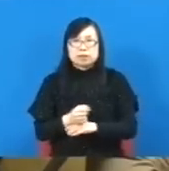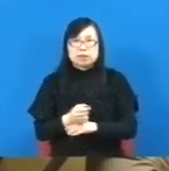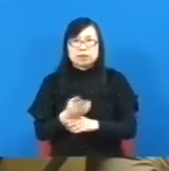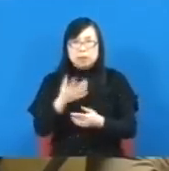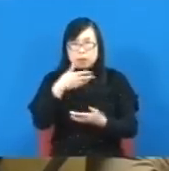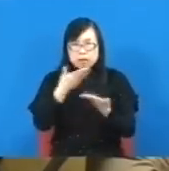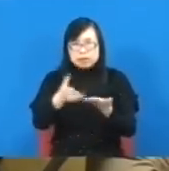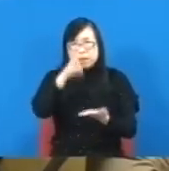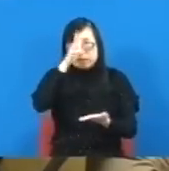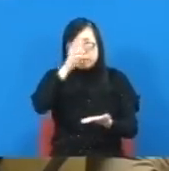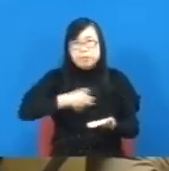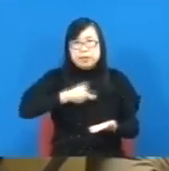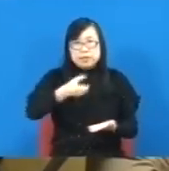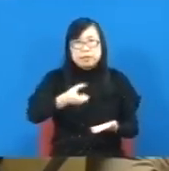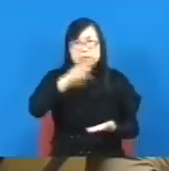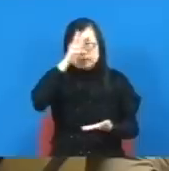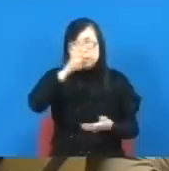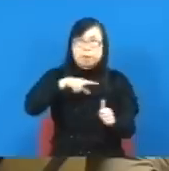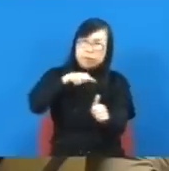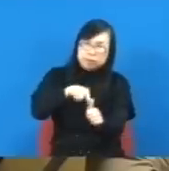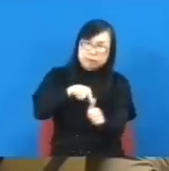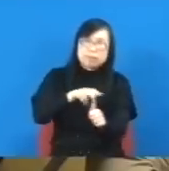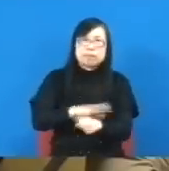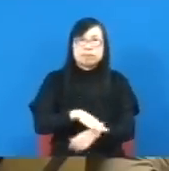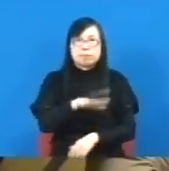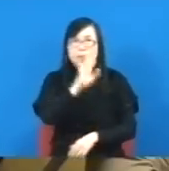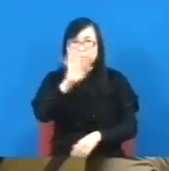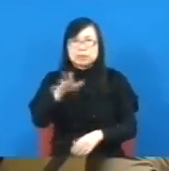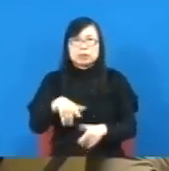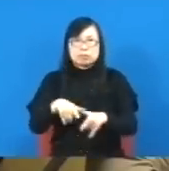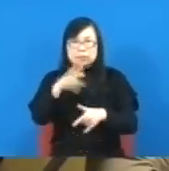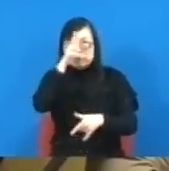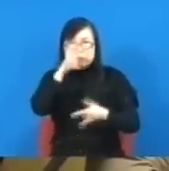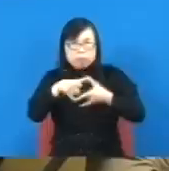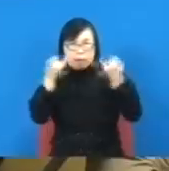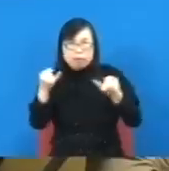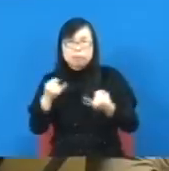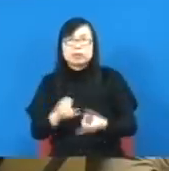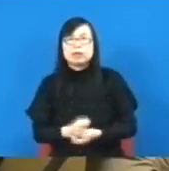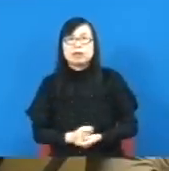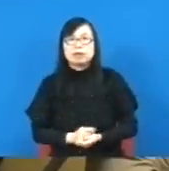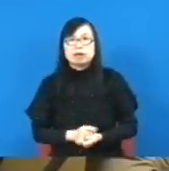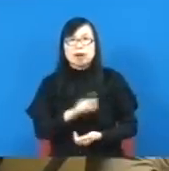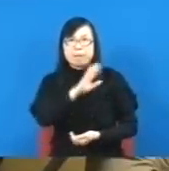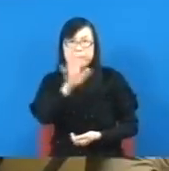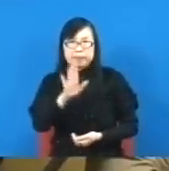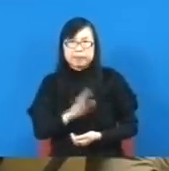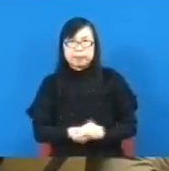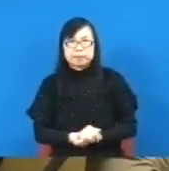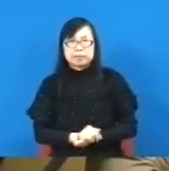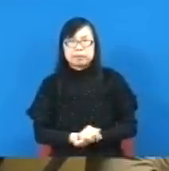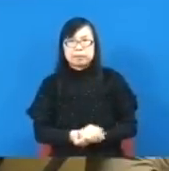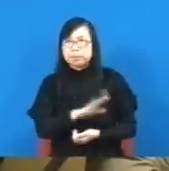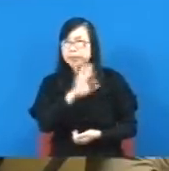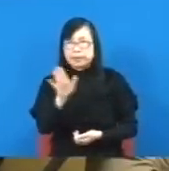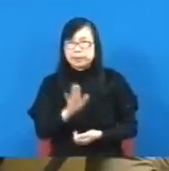政府俾錢，又由政府控制，唔可以講同政府唔啱嘅嘢。咁我唔係咁噶嘛，歷史即係